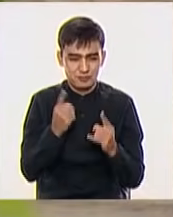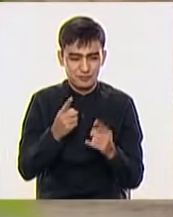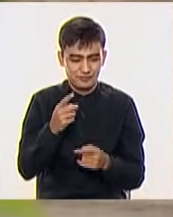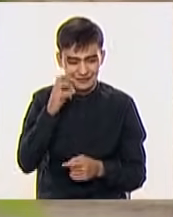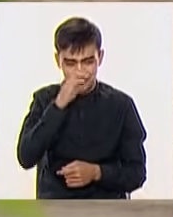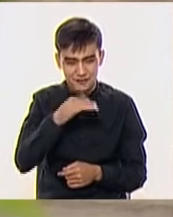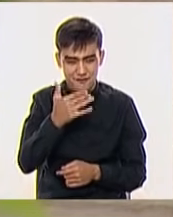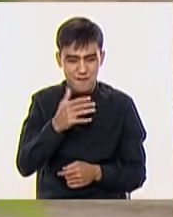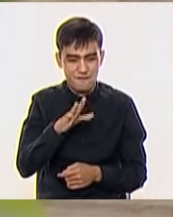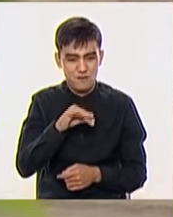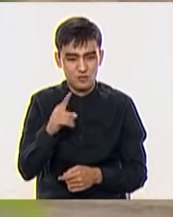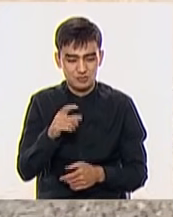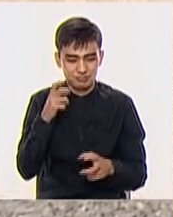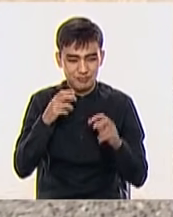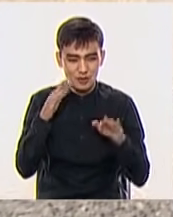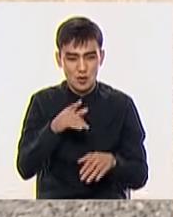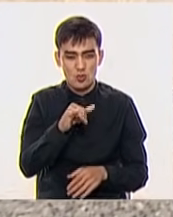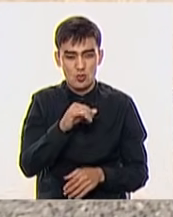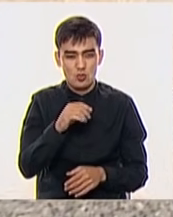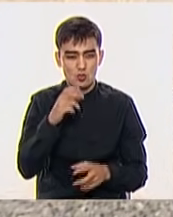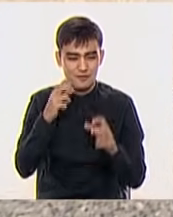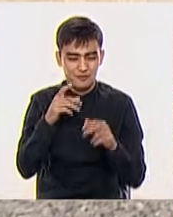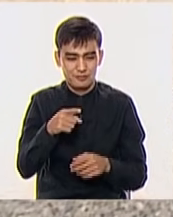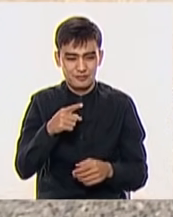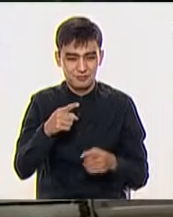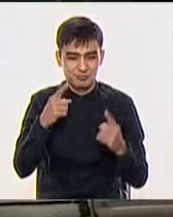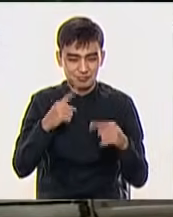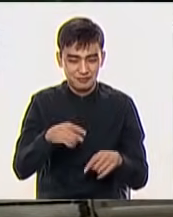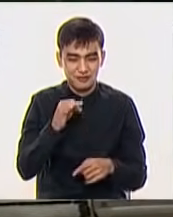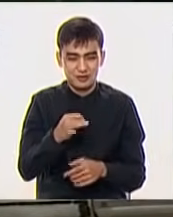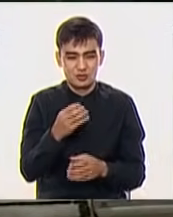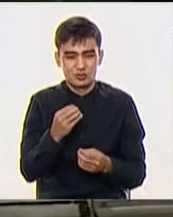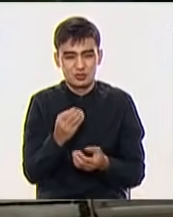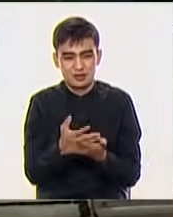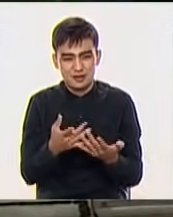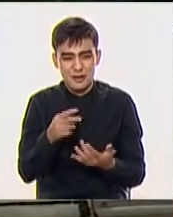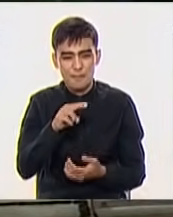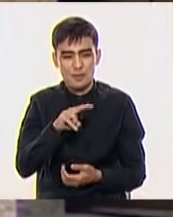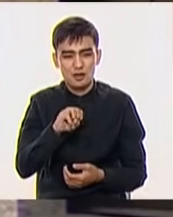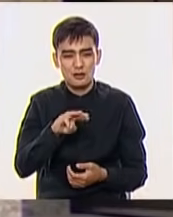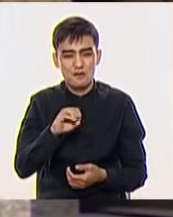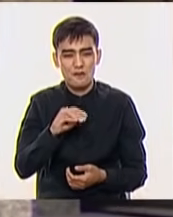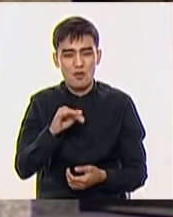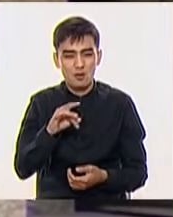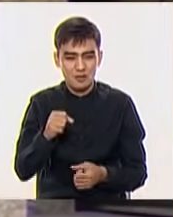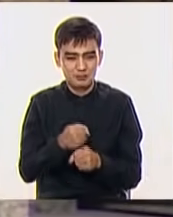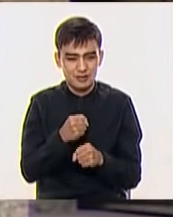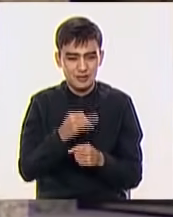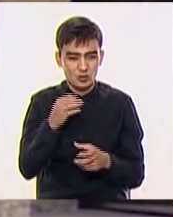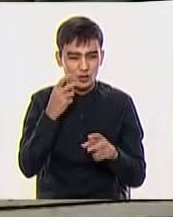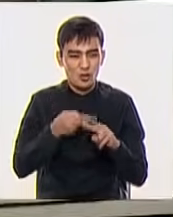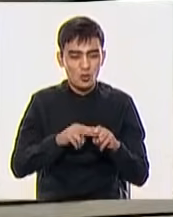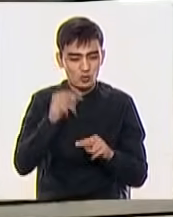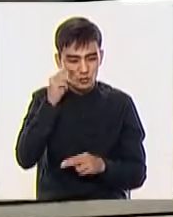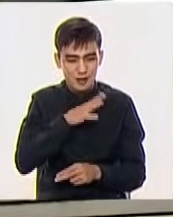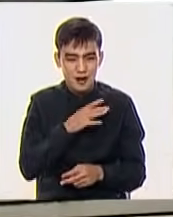страны. Мало того, что рейтинг университета ощутимо снизился, так еще начали подводить платформы, по которым обучались студенты.